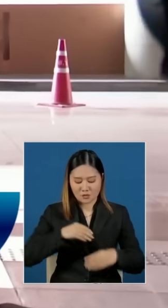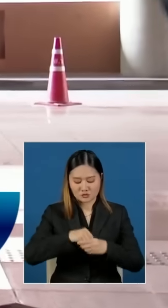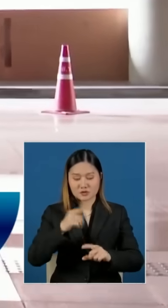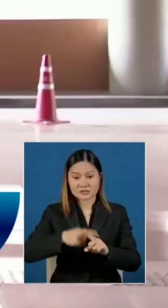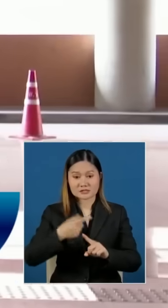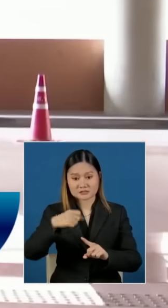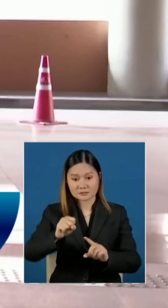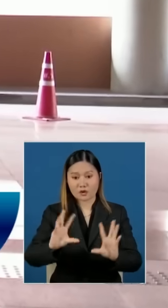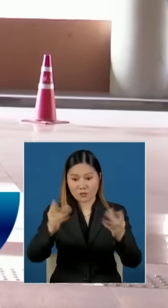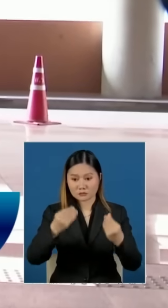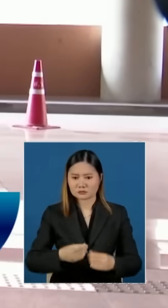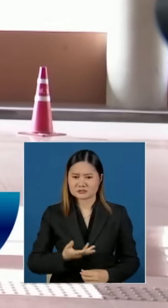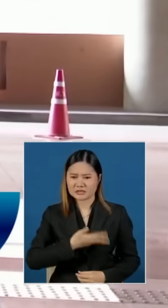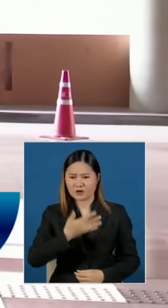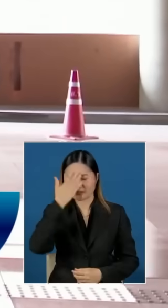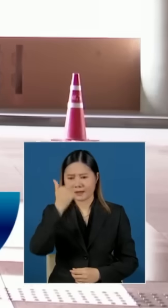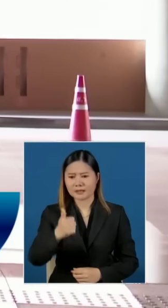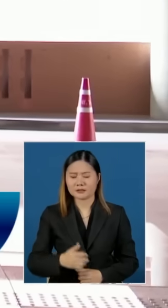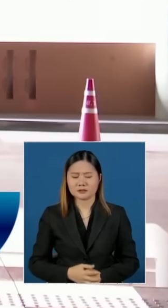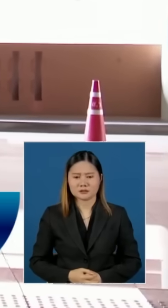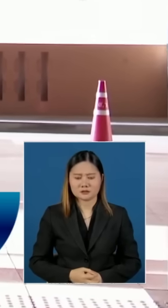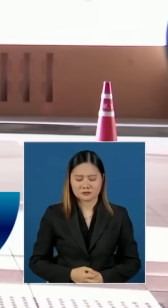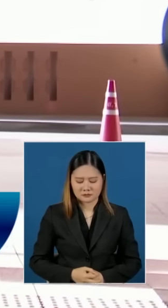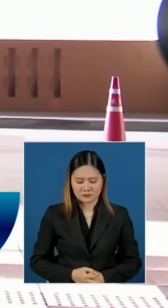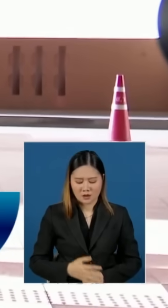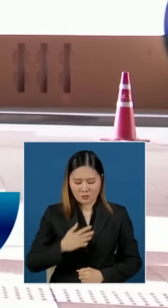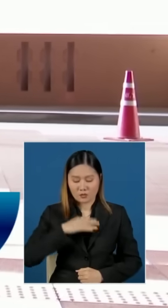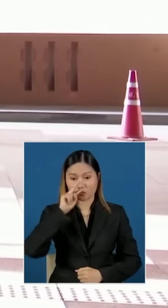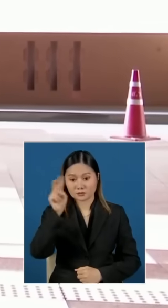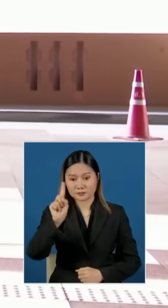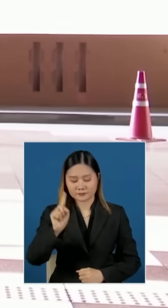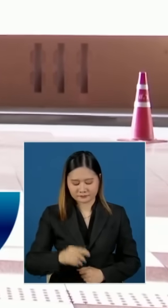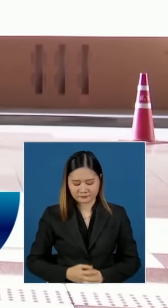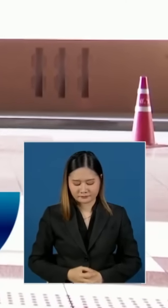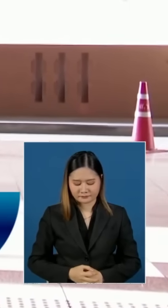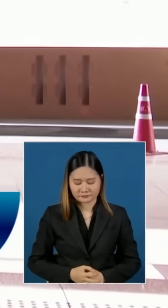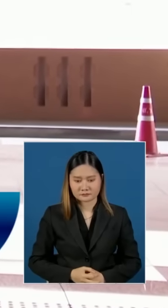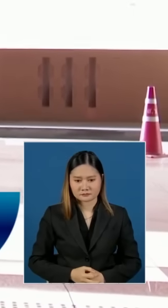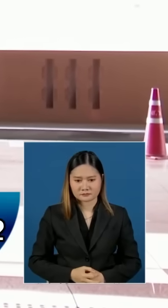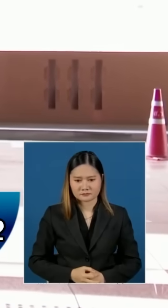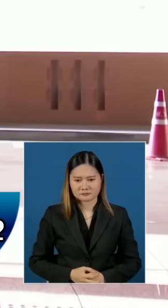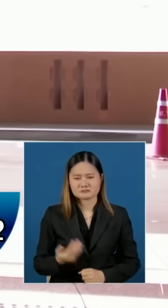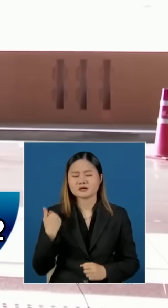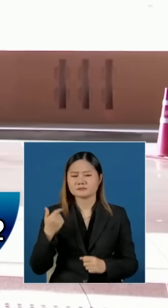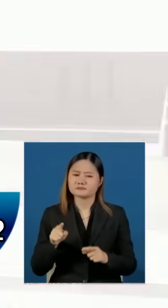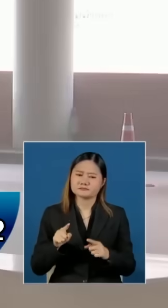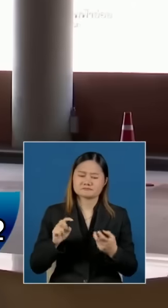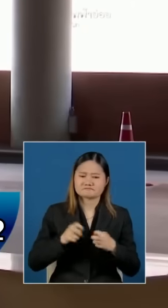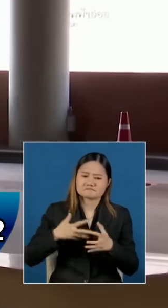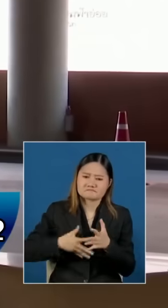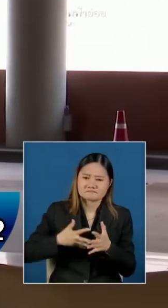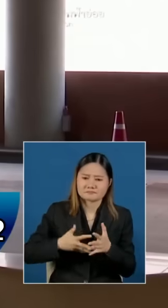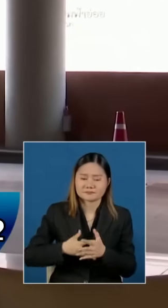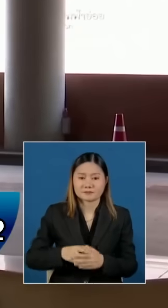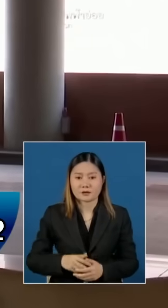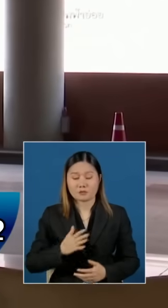องรีบร้อนนะ คร ับ แล้วก็ผมดูว่ามันเป็นแก๊กเกอร์มากกว่า ครับ